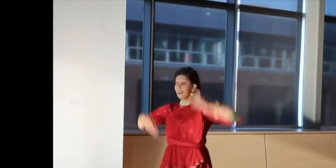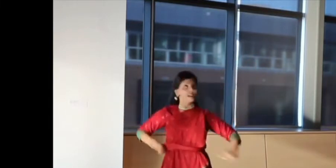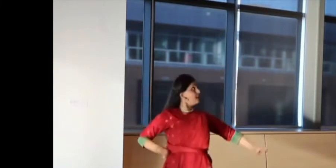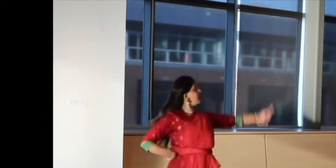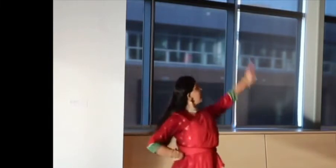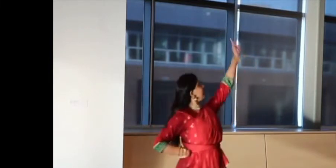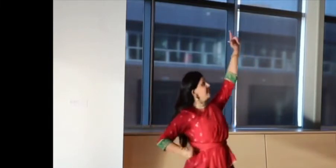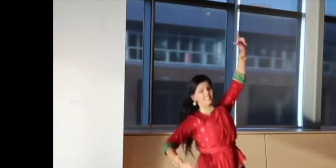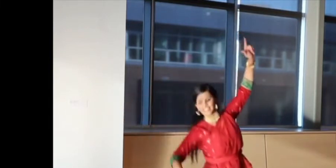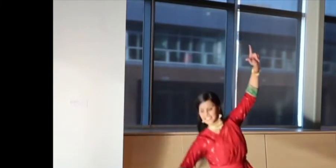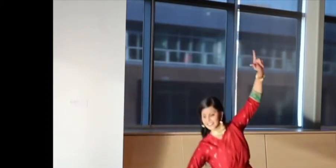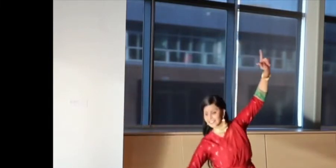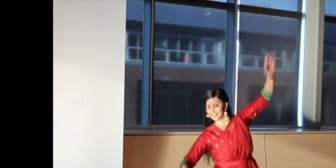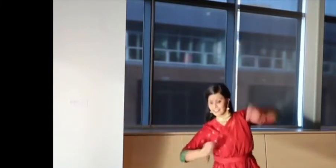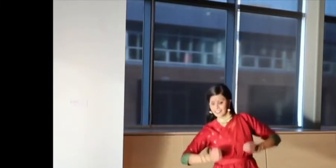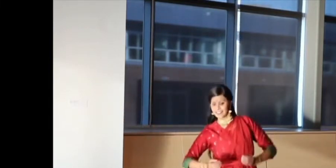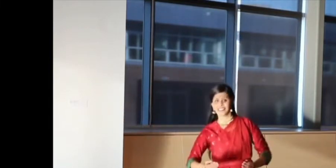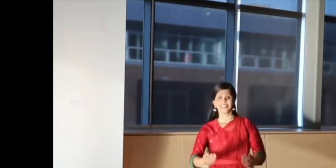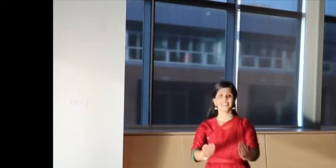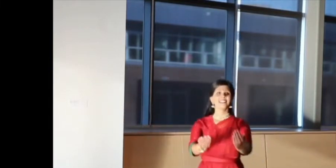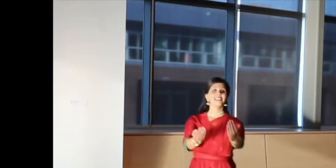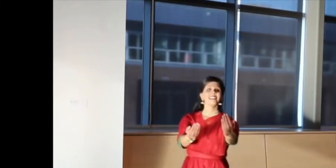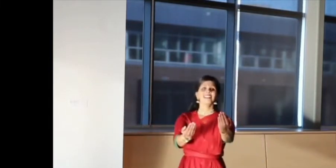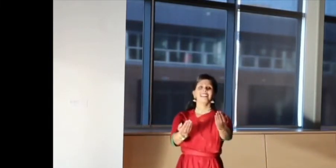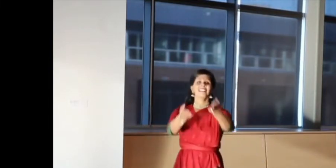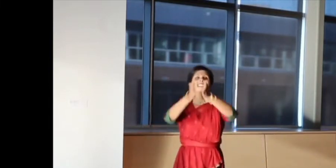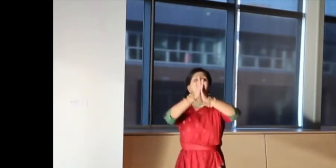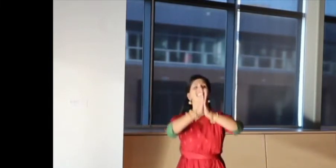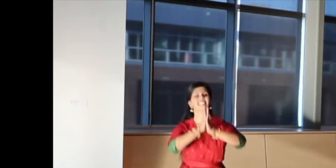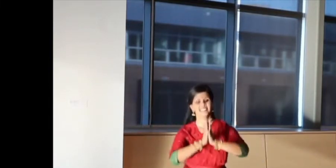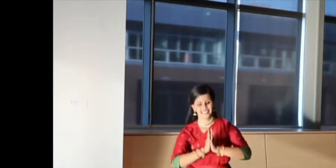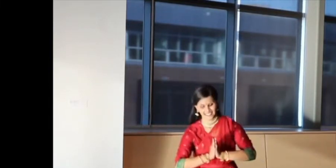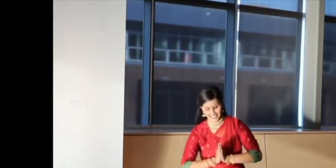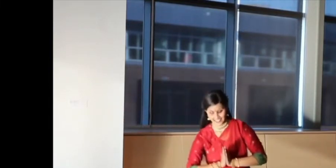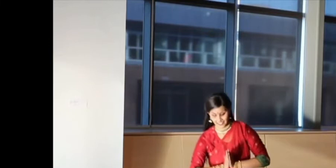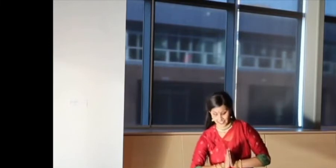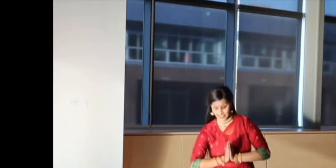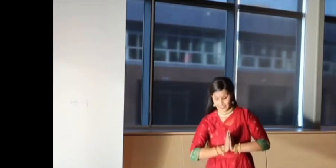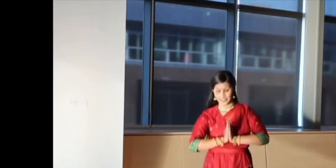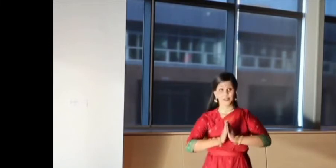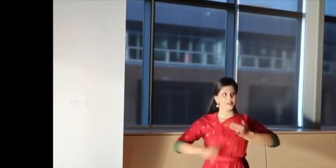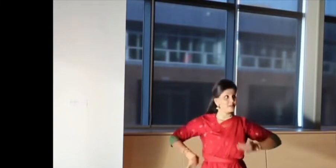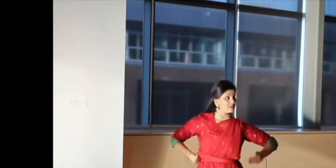गजेशानाय भालचन्द्राय श्रीगणेशाय धीमहि